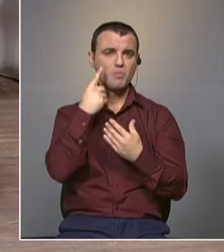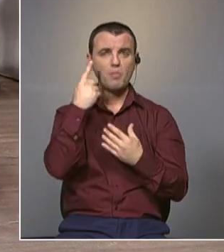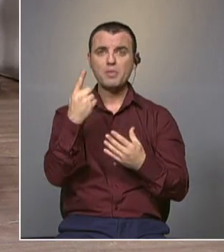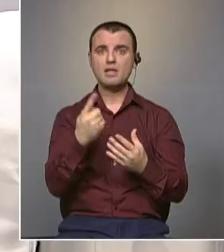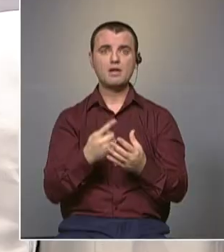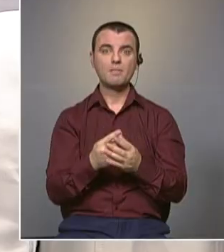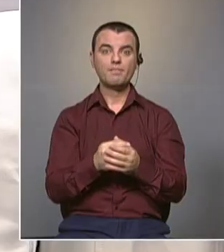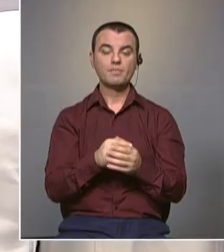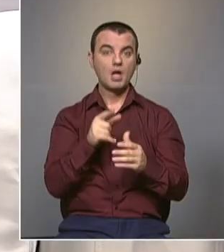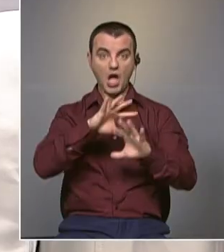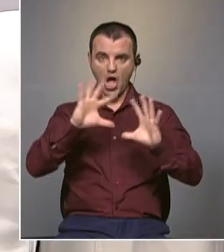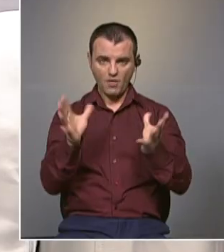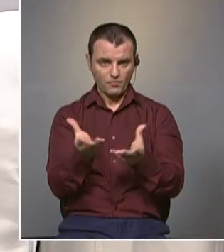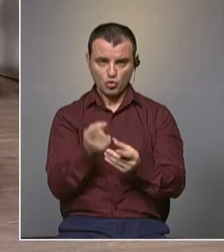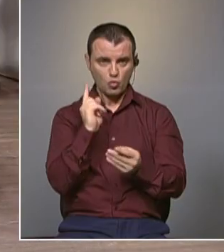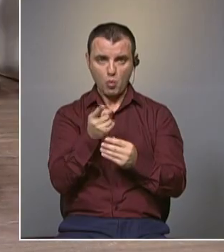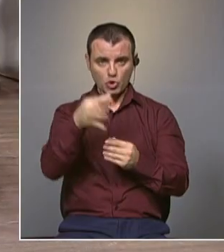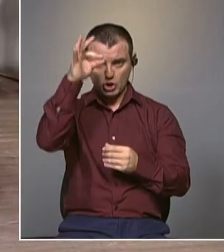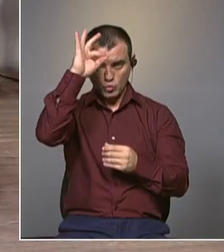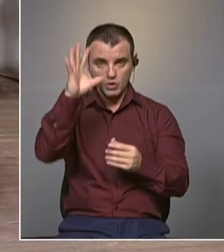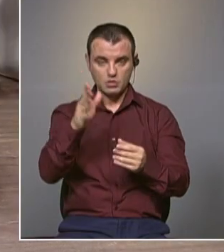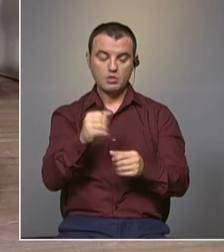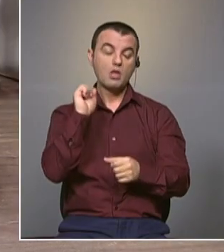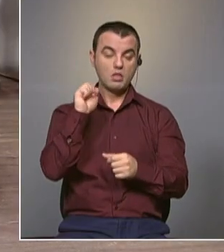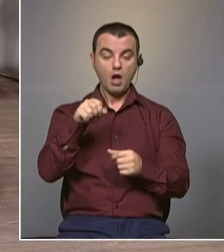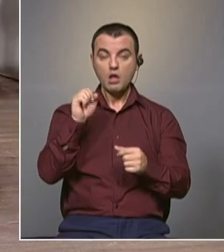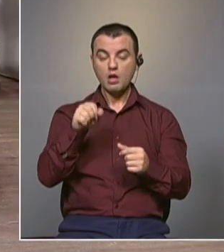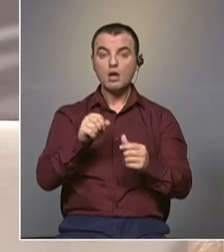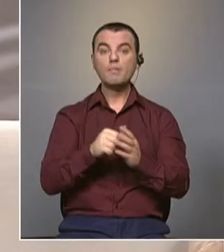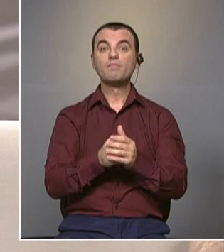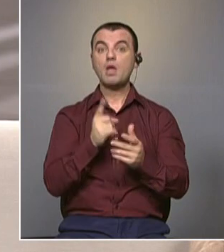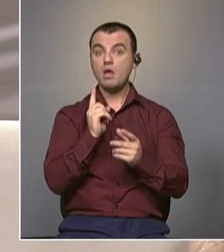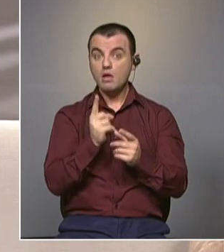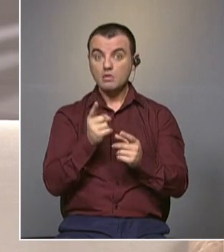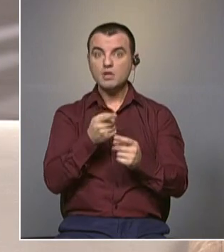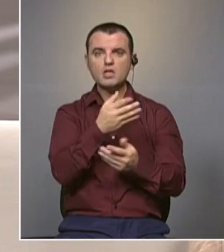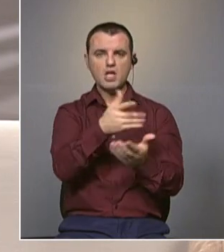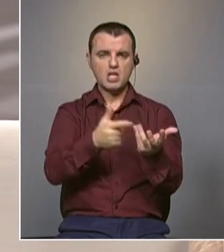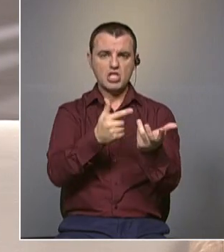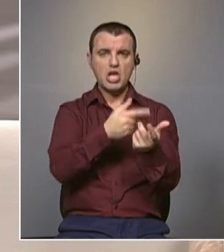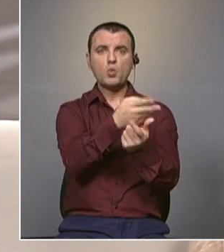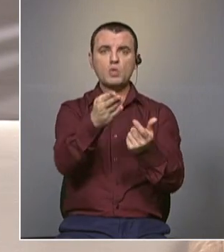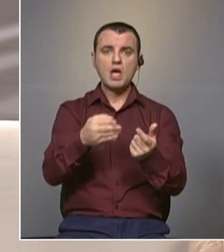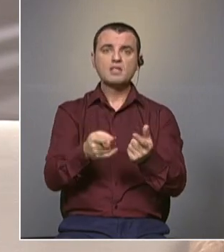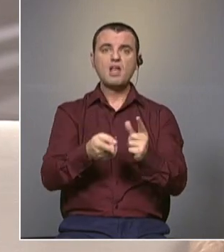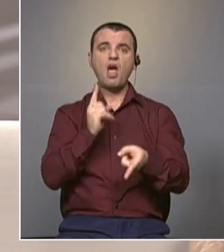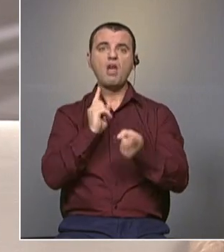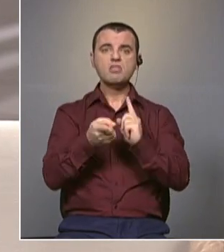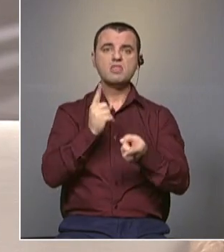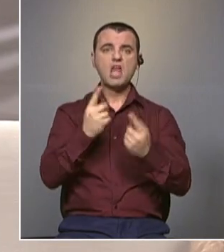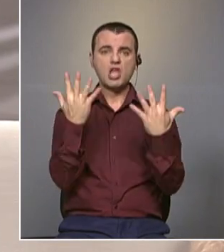а всичко от тях е достъпно за учениците? Ами да. Даже тези някои от тях са тренажери, на които